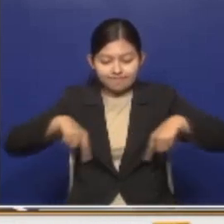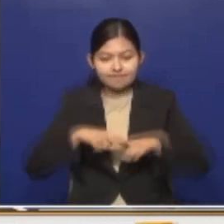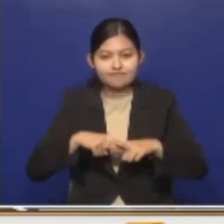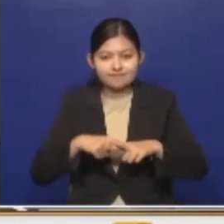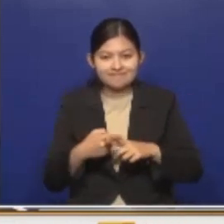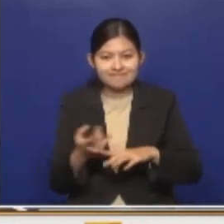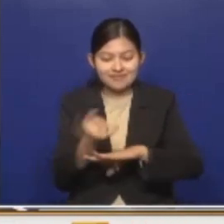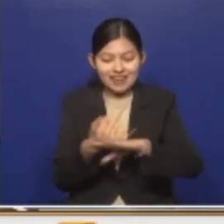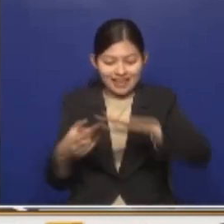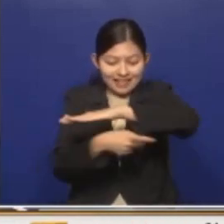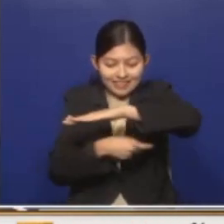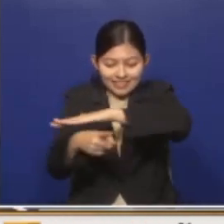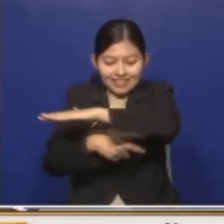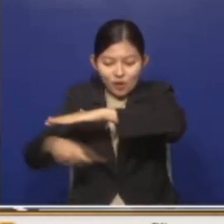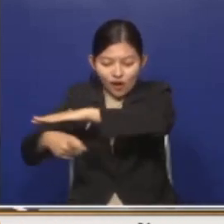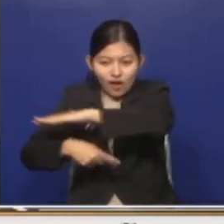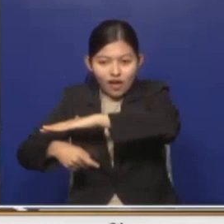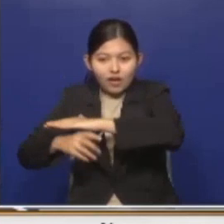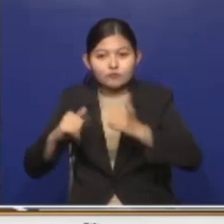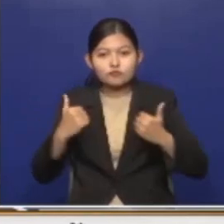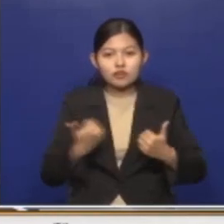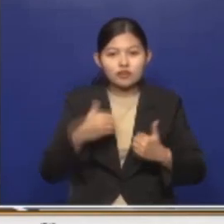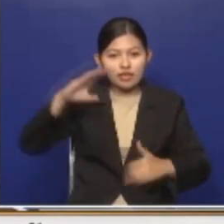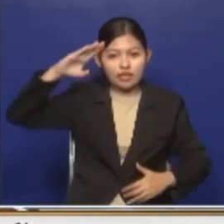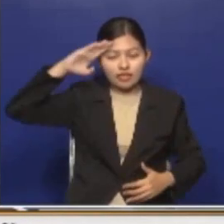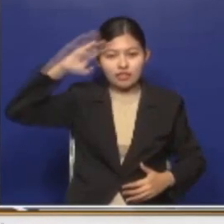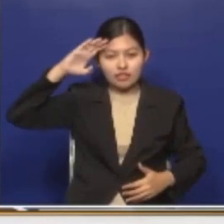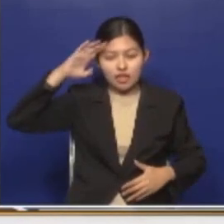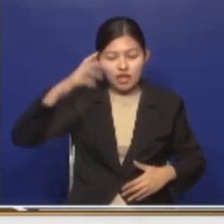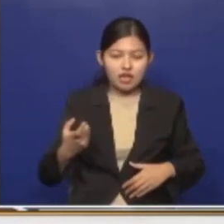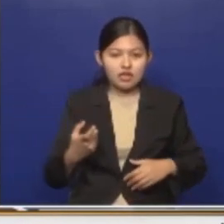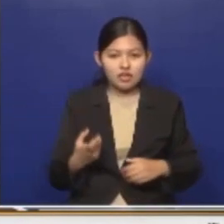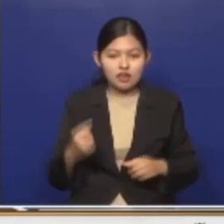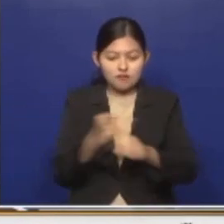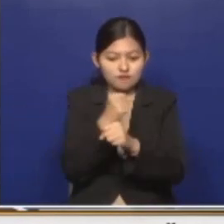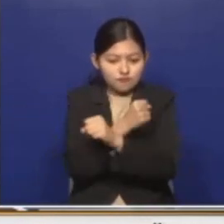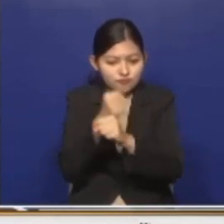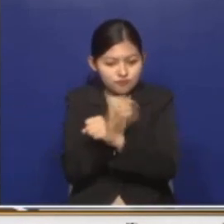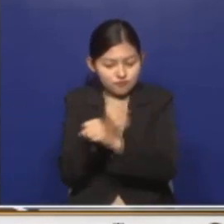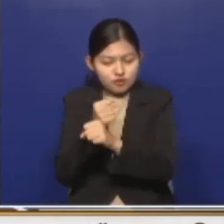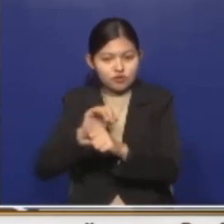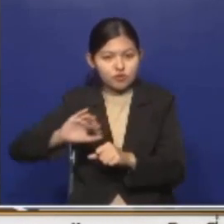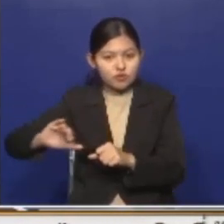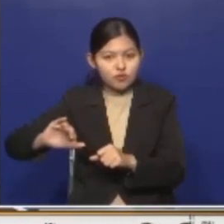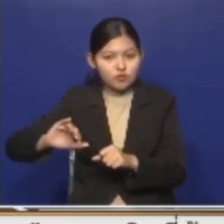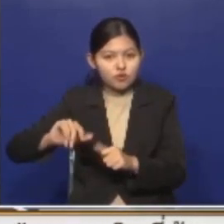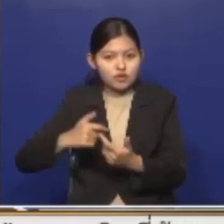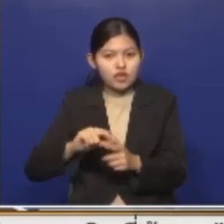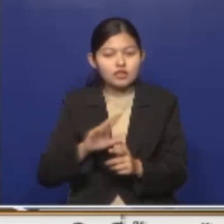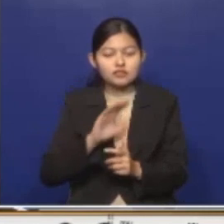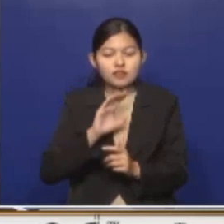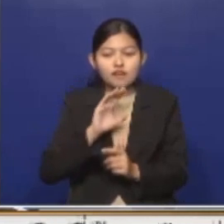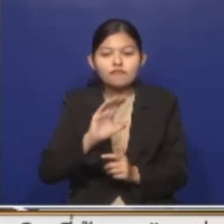ยวเนื่องจากขณะนี้ทางทหารกำลังซ้อมรบอยู่อยากจะขอความกรุณาประสานงานไปทางกองทั